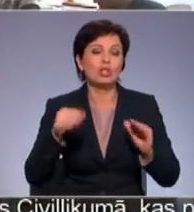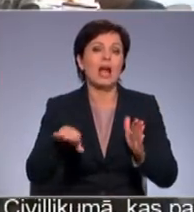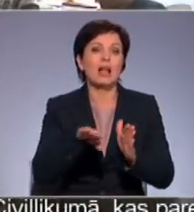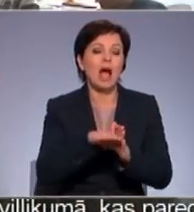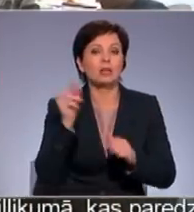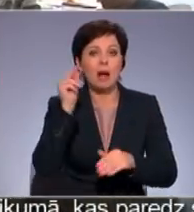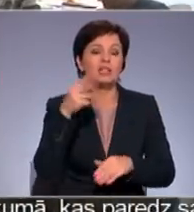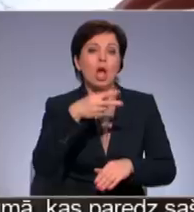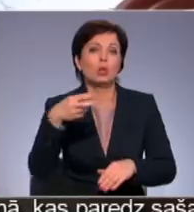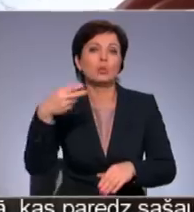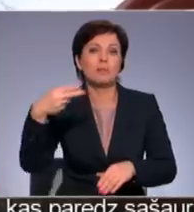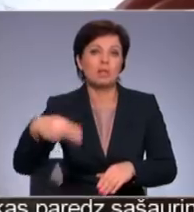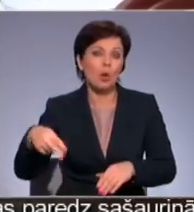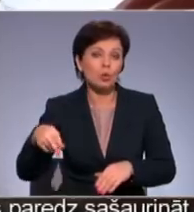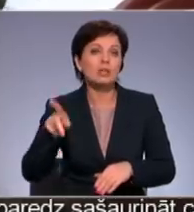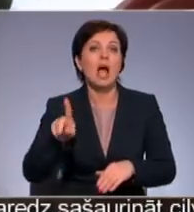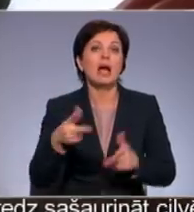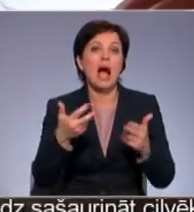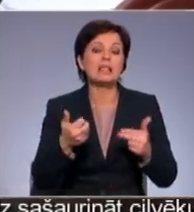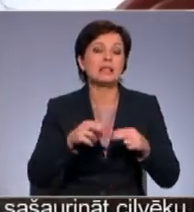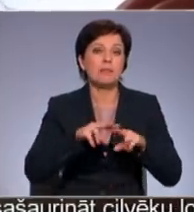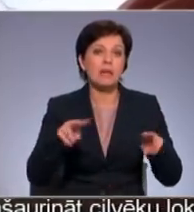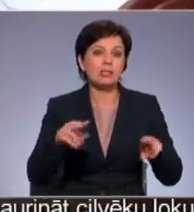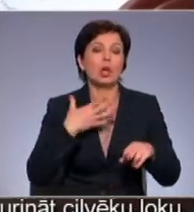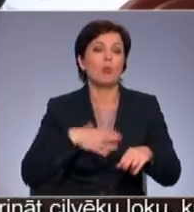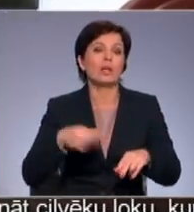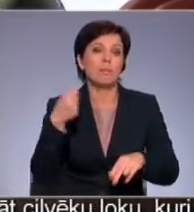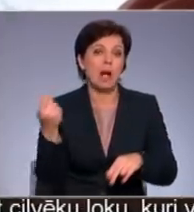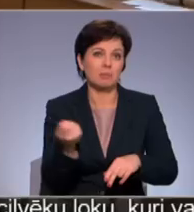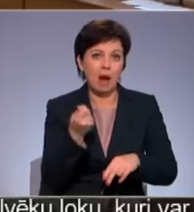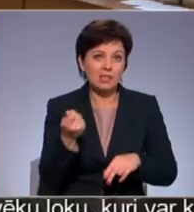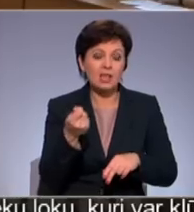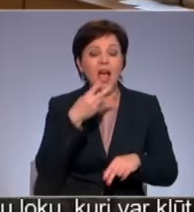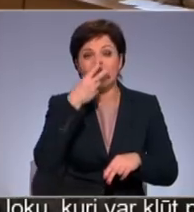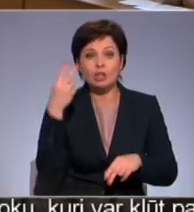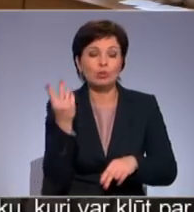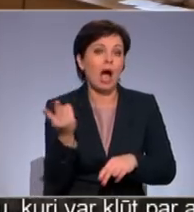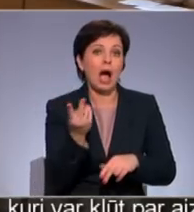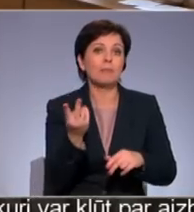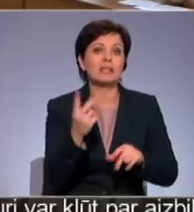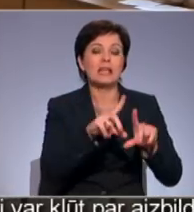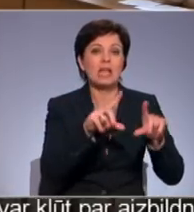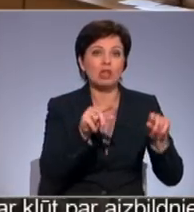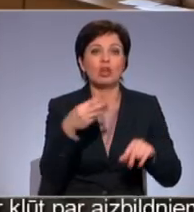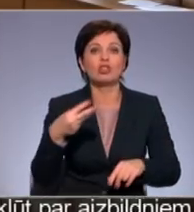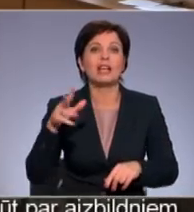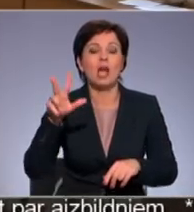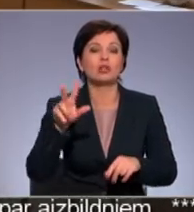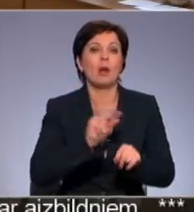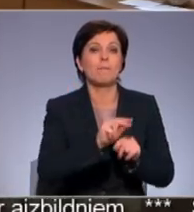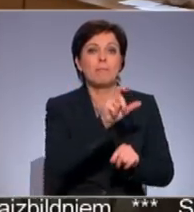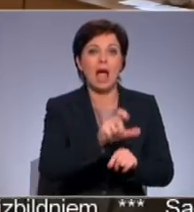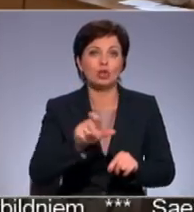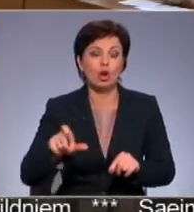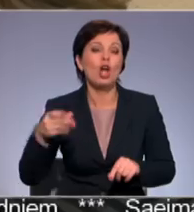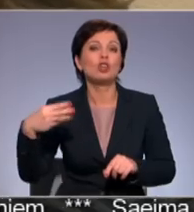mācās 220, un ar to, kā atzīst ministrijā, ir par maz. Vidusskolā abās iestādēs strādā 48 pedagogi un